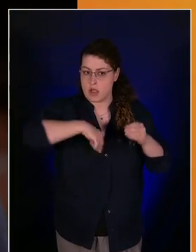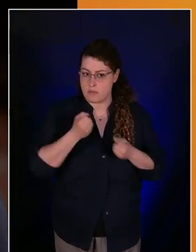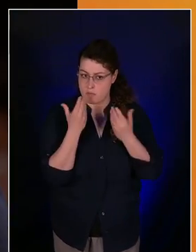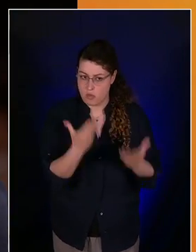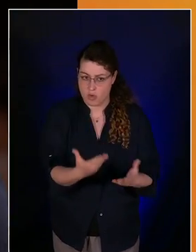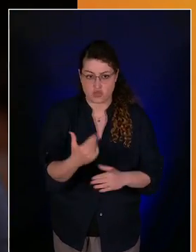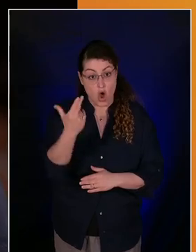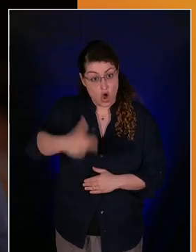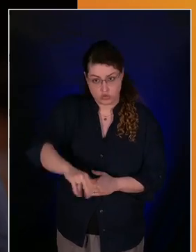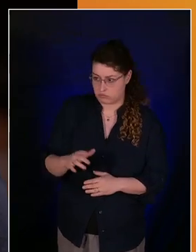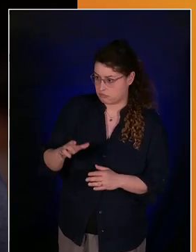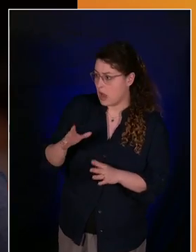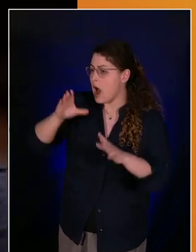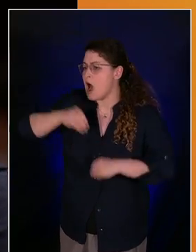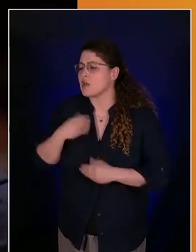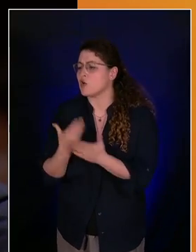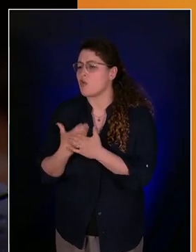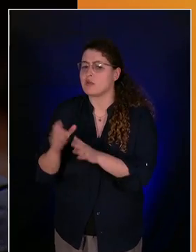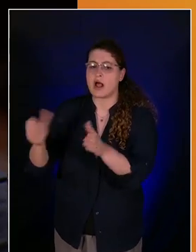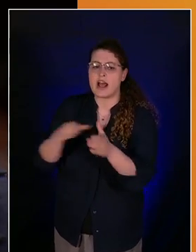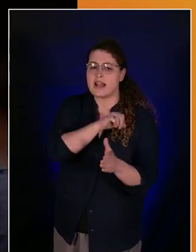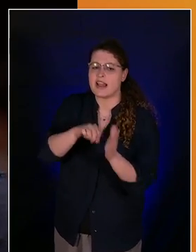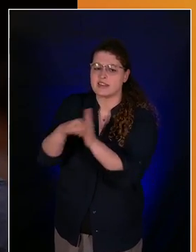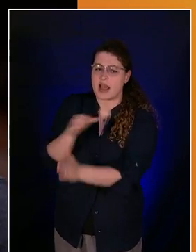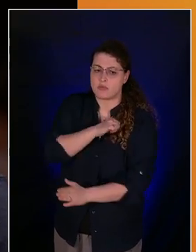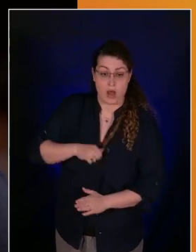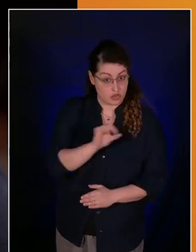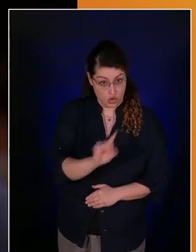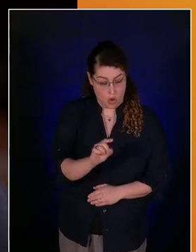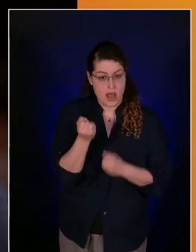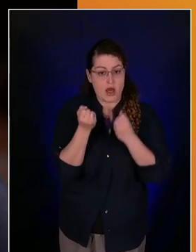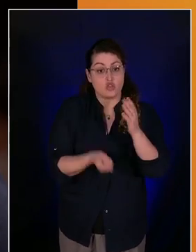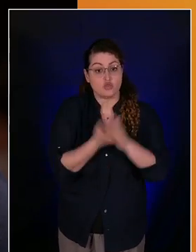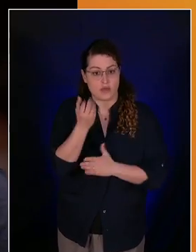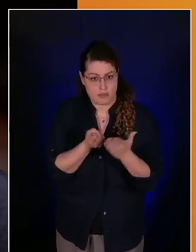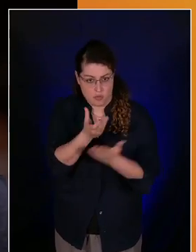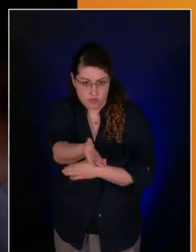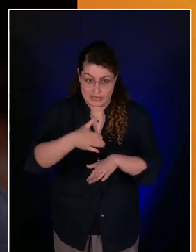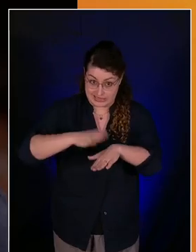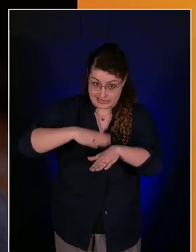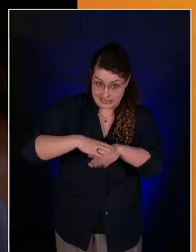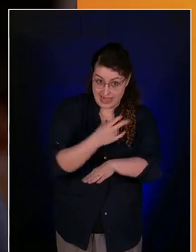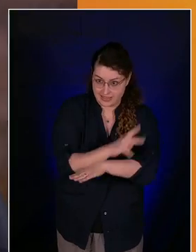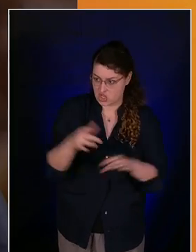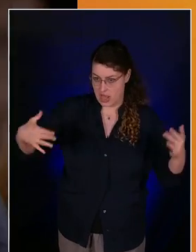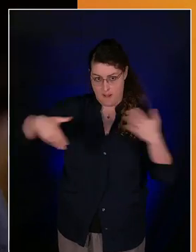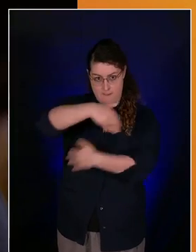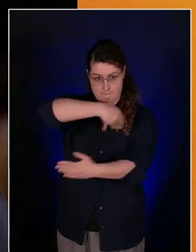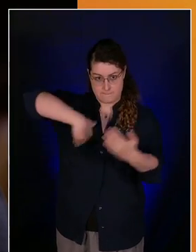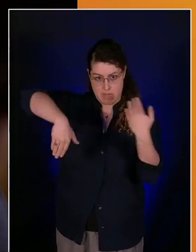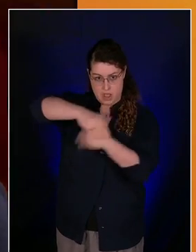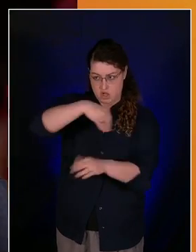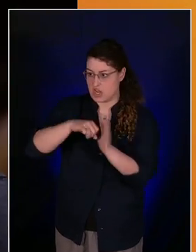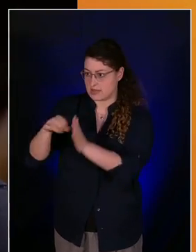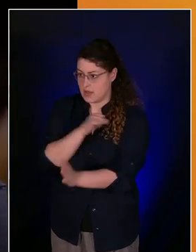banalisation de l'extrême droite et dans la nouvelle proposition le danger du mélange de nos couleurs à celle de l'extrême droite n'est pas